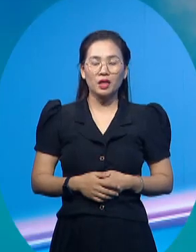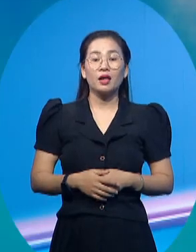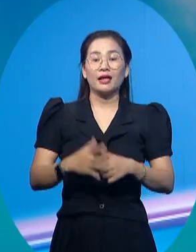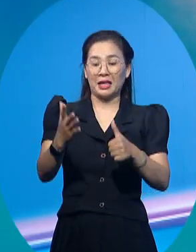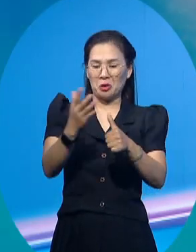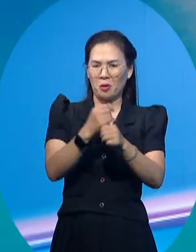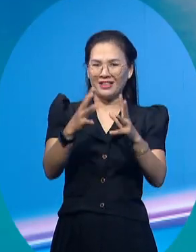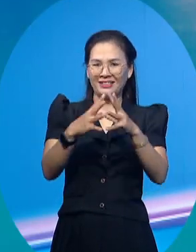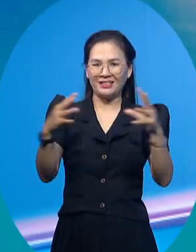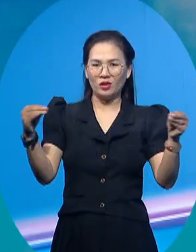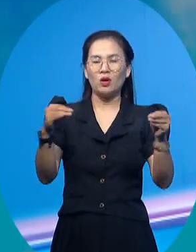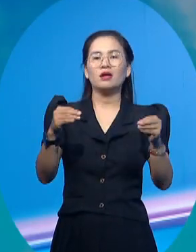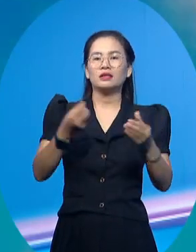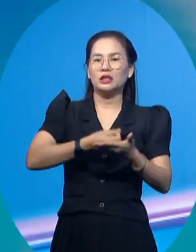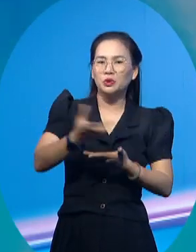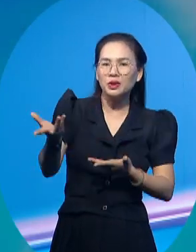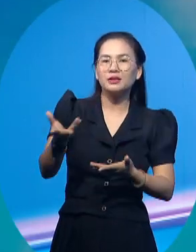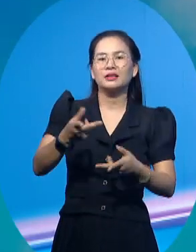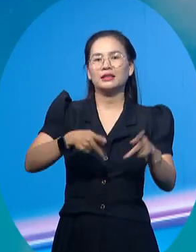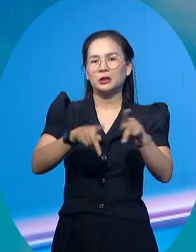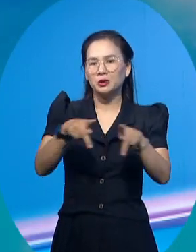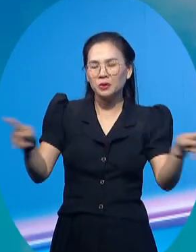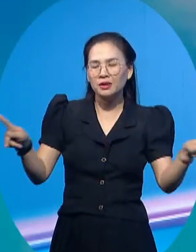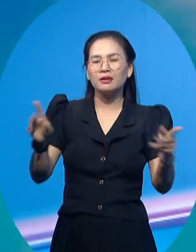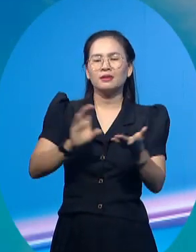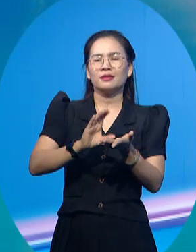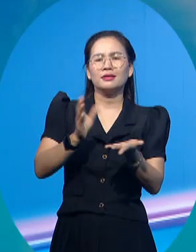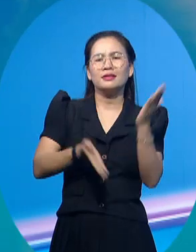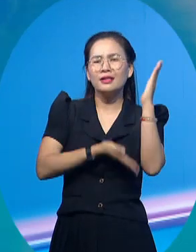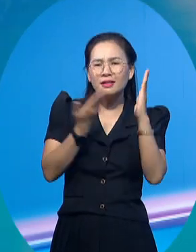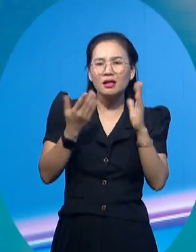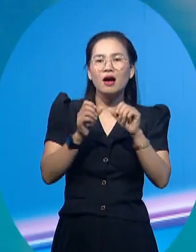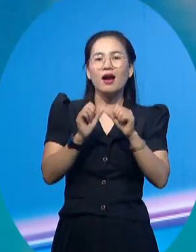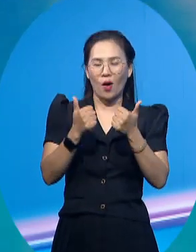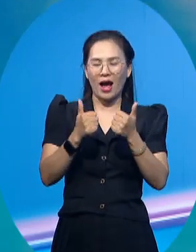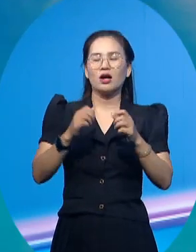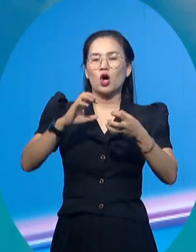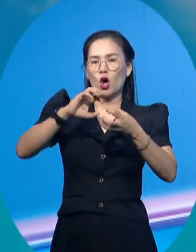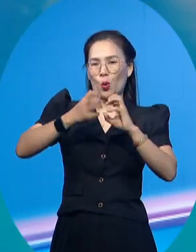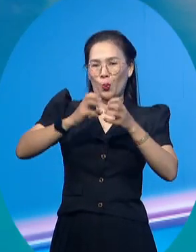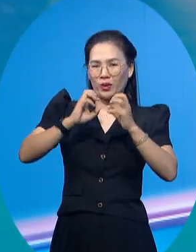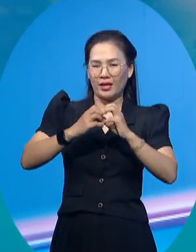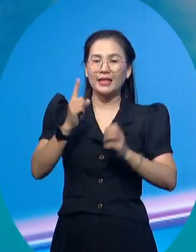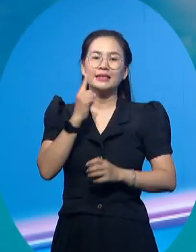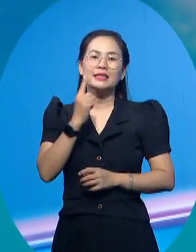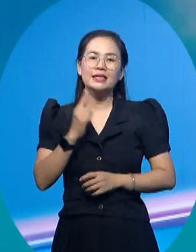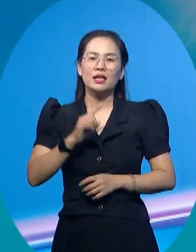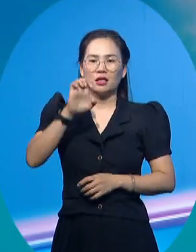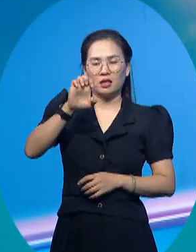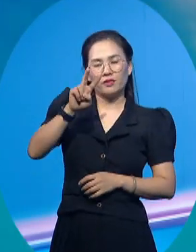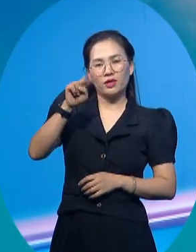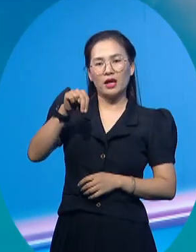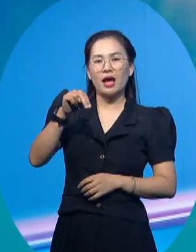Nhiều kết quả nổi bật về sản xuất kinh doanh, đầu tư xây dựng, tài chính năm 2022 của Tổng công ty Phát điện 3, Công ty Cổ phần EVN Genco